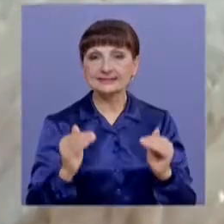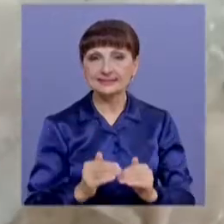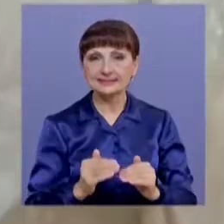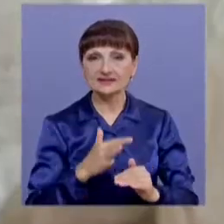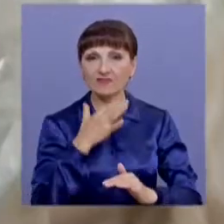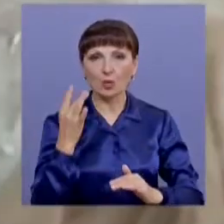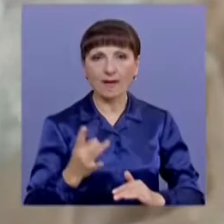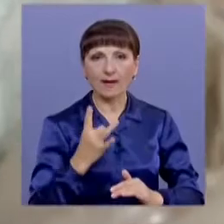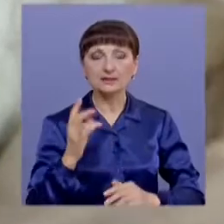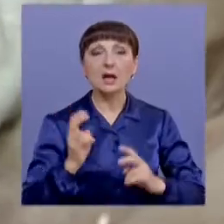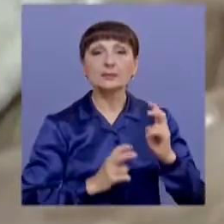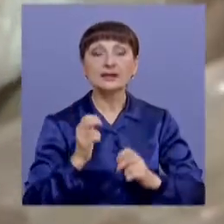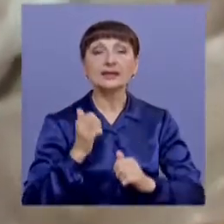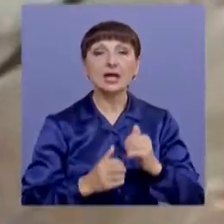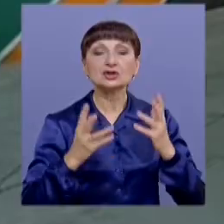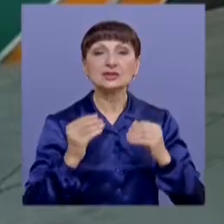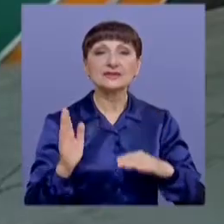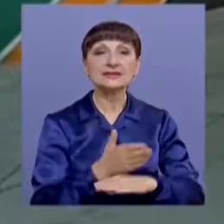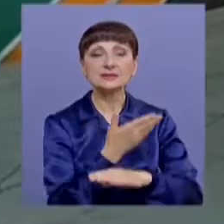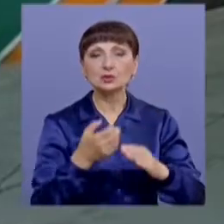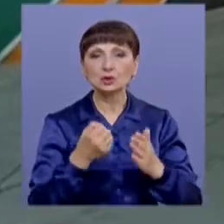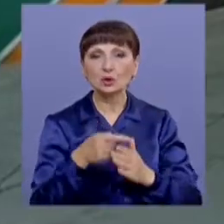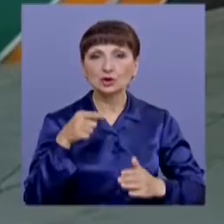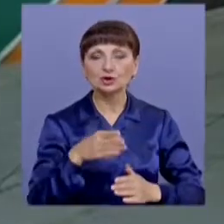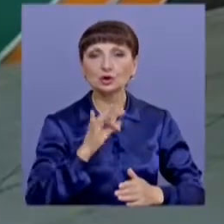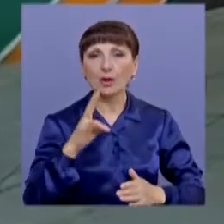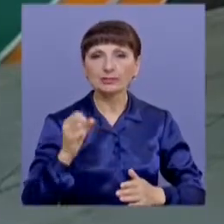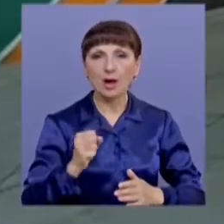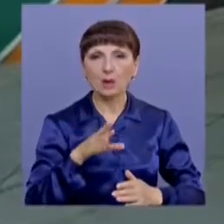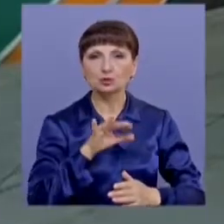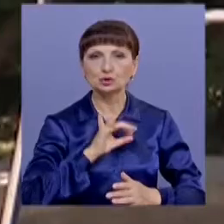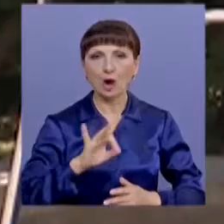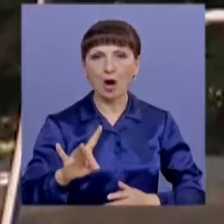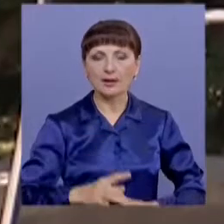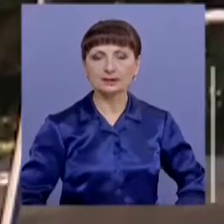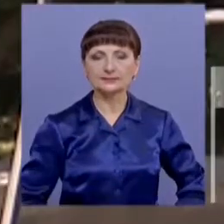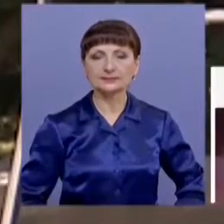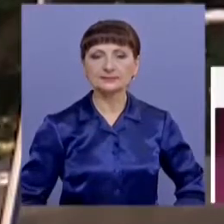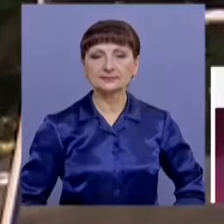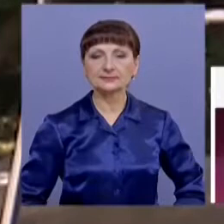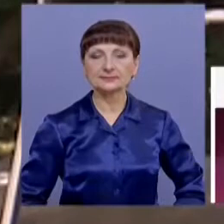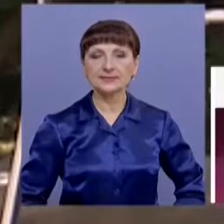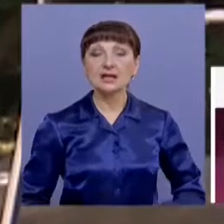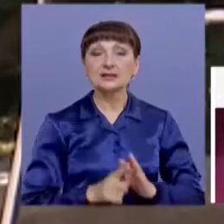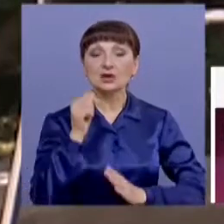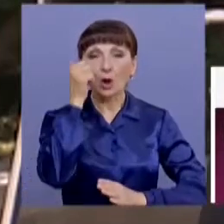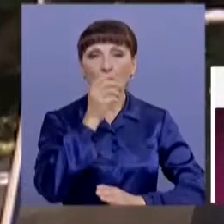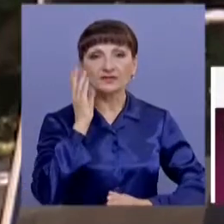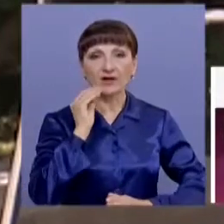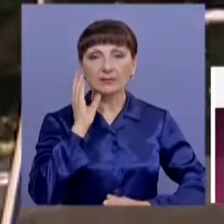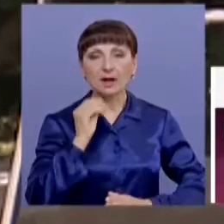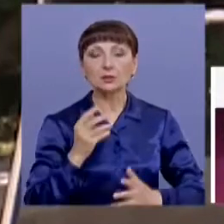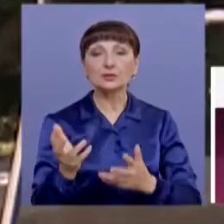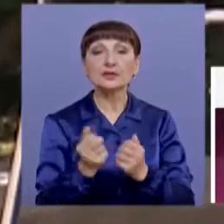в разы. На предприятии ежедневно сортируют до 1000 тонн твердых бытовых отходов. С начала года в Алматы